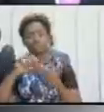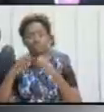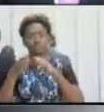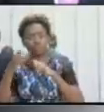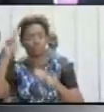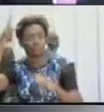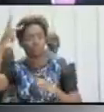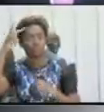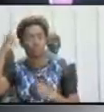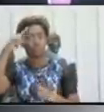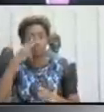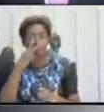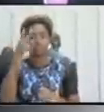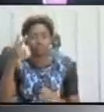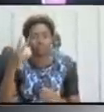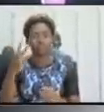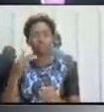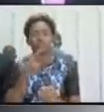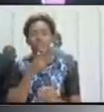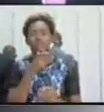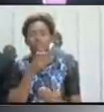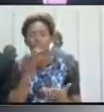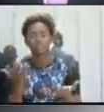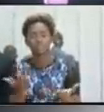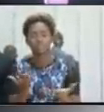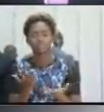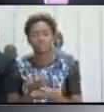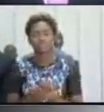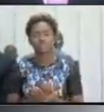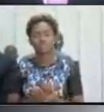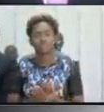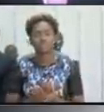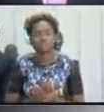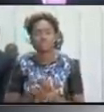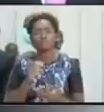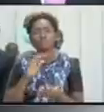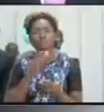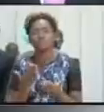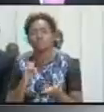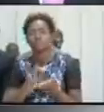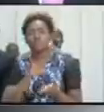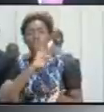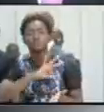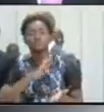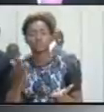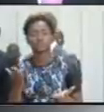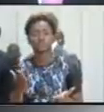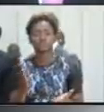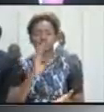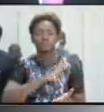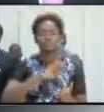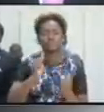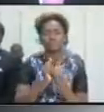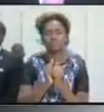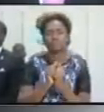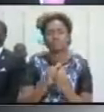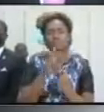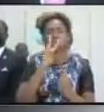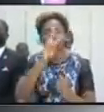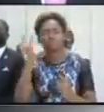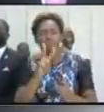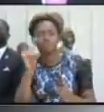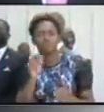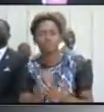c'est pour nous regarder à qui est-ce que la crise a profité. Il a toujours profité à bandits, il a toujours profité